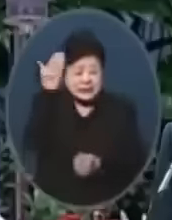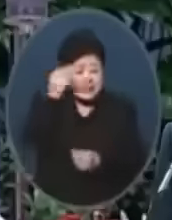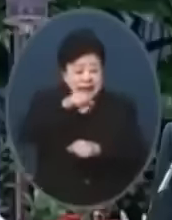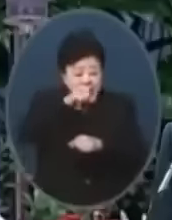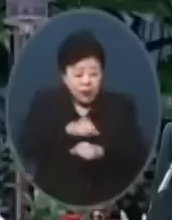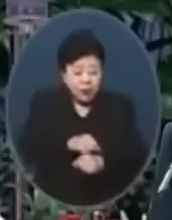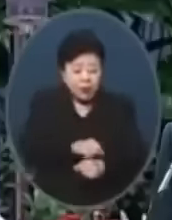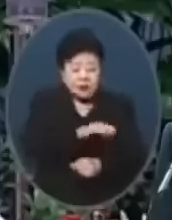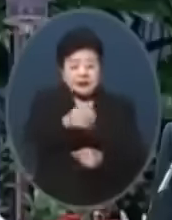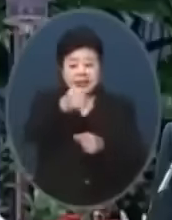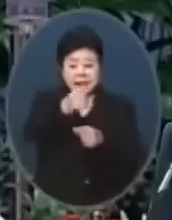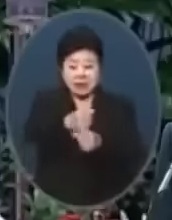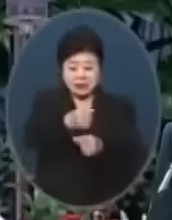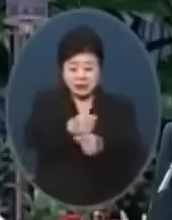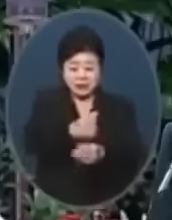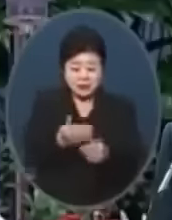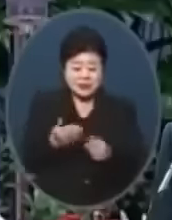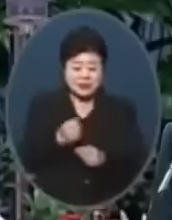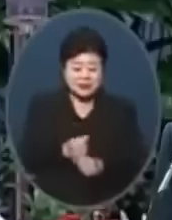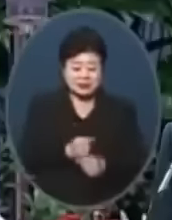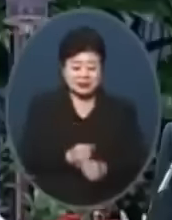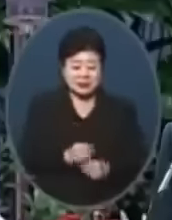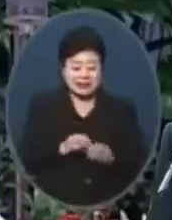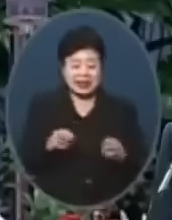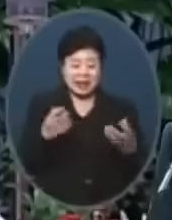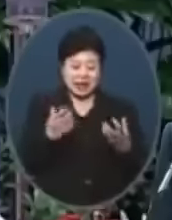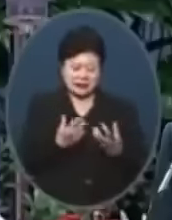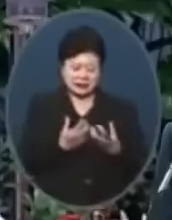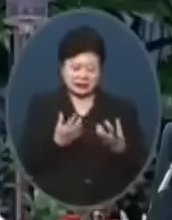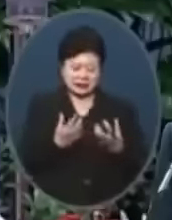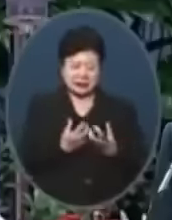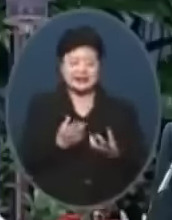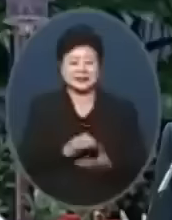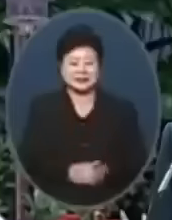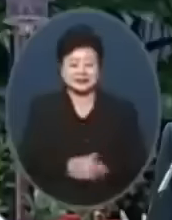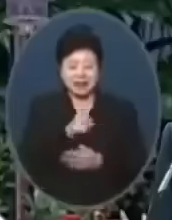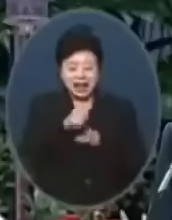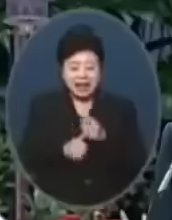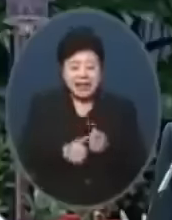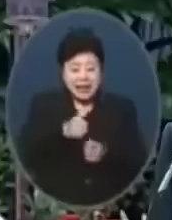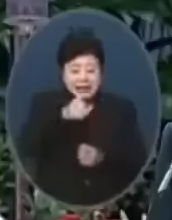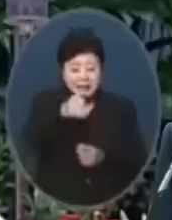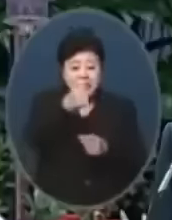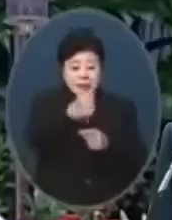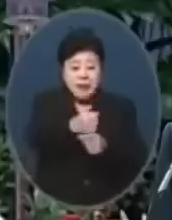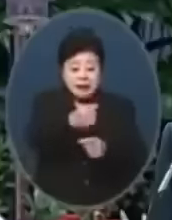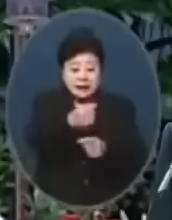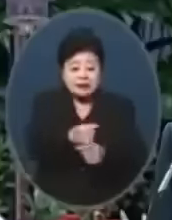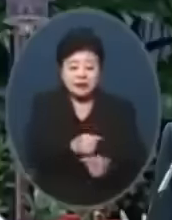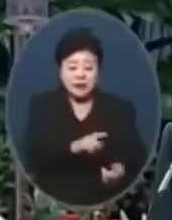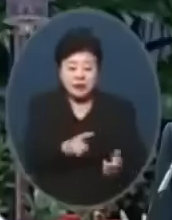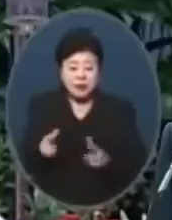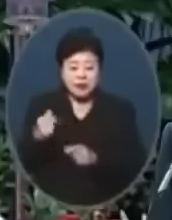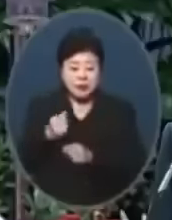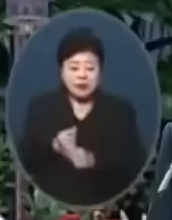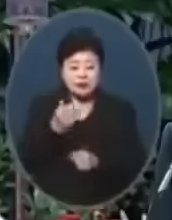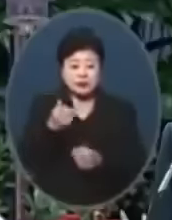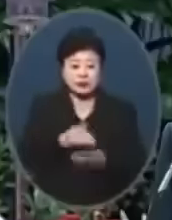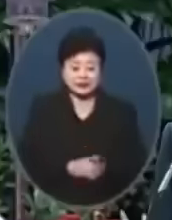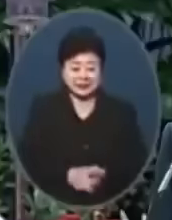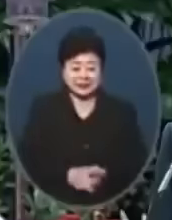그들을 다 지으셨으니 주께서 지으신 것들이 땅에 가득하나이다. 하나님 지혜로서 만물을 만드셨다는